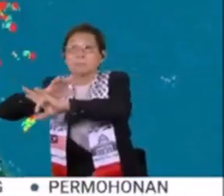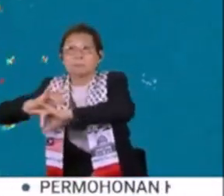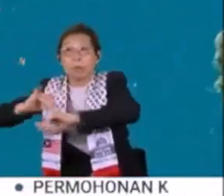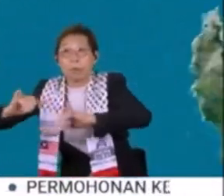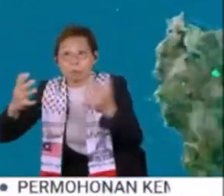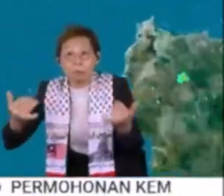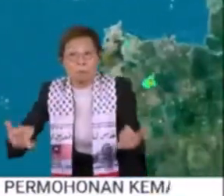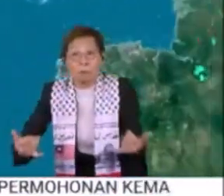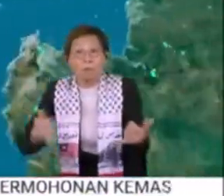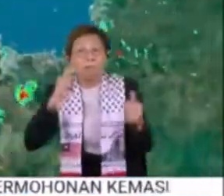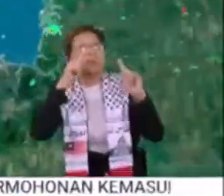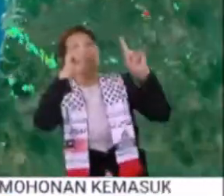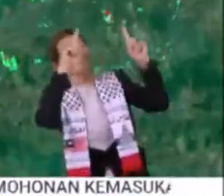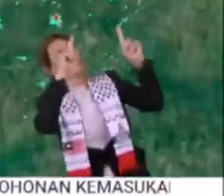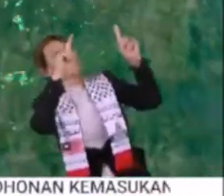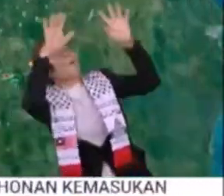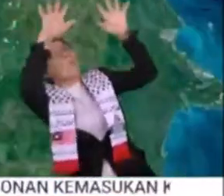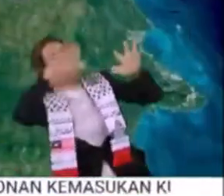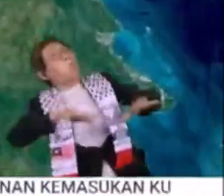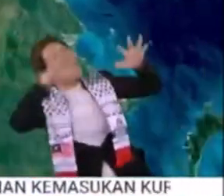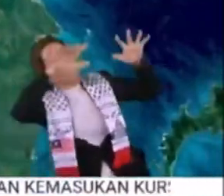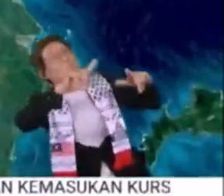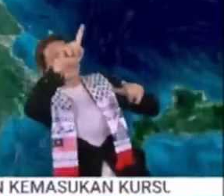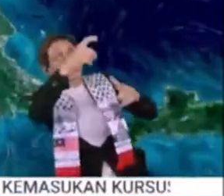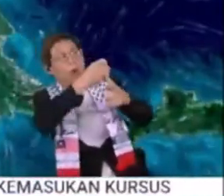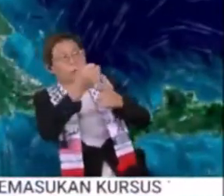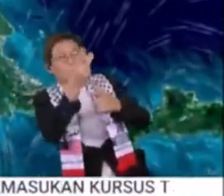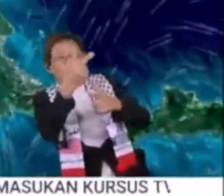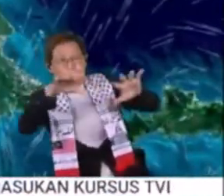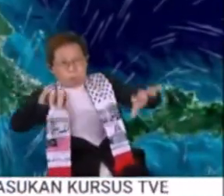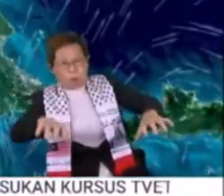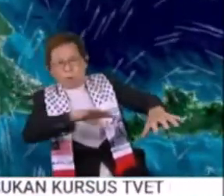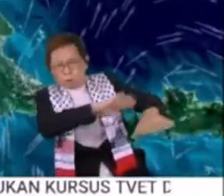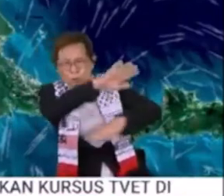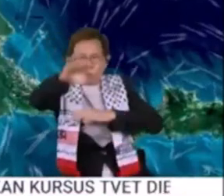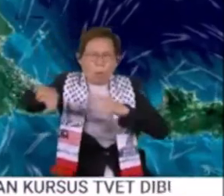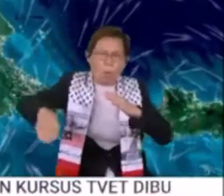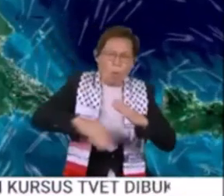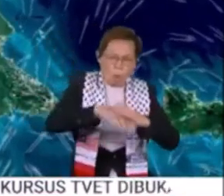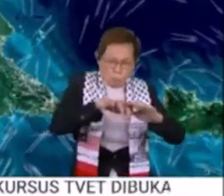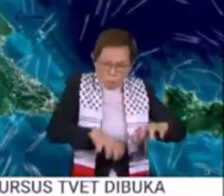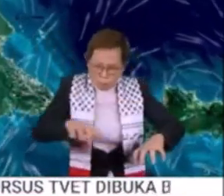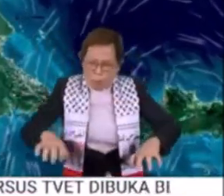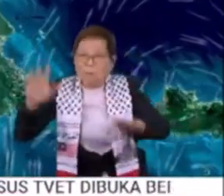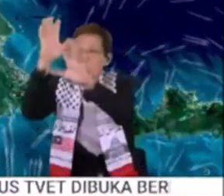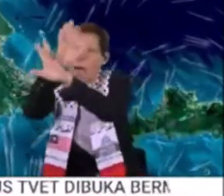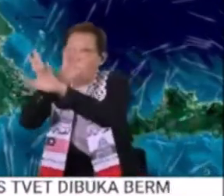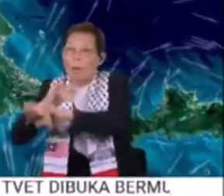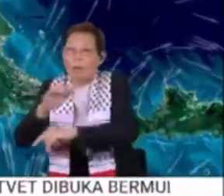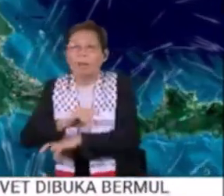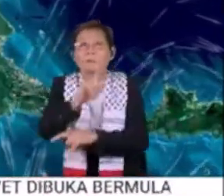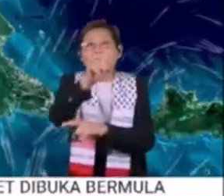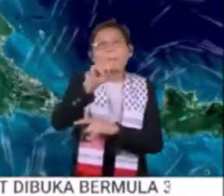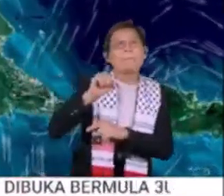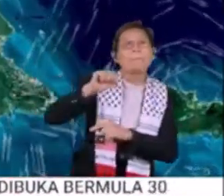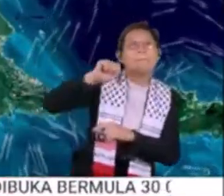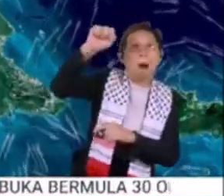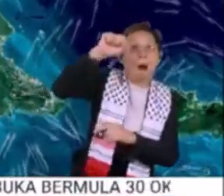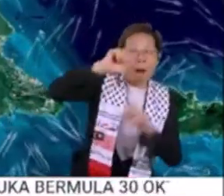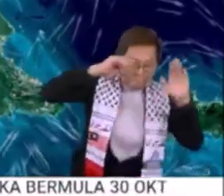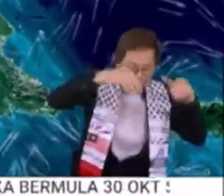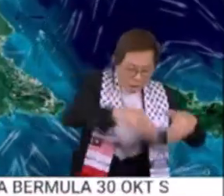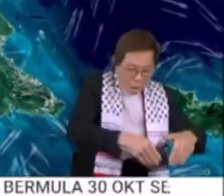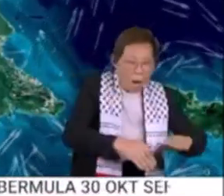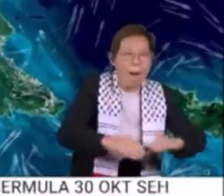Sarawak, pada ketika ini keadaan cuaca hujan dicerap di satu dua kawasan di kesemua bahagian di Sarawak dan juga di Sabah pula tertumpu di